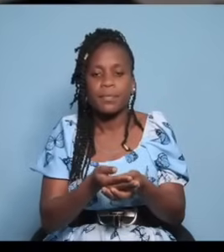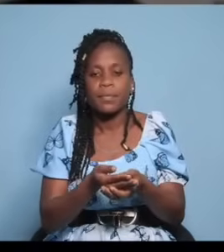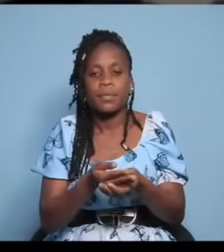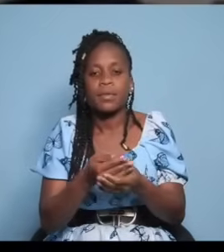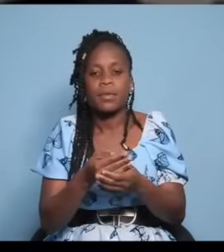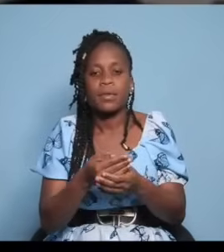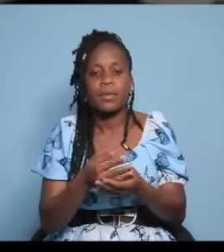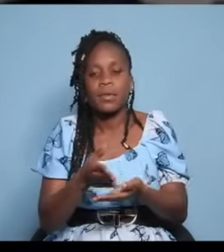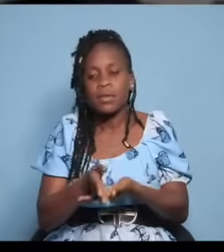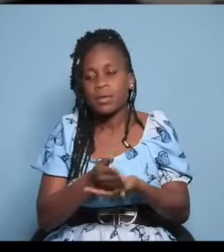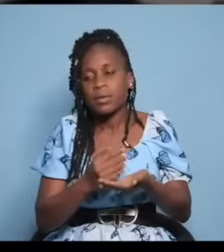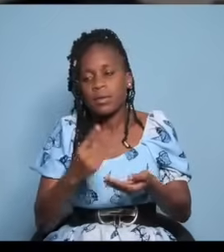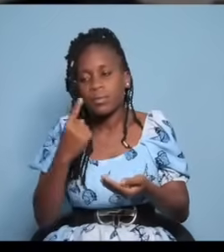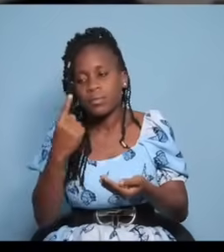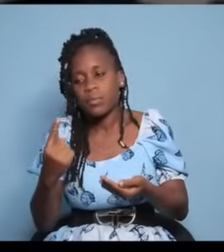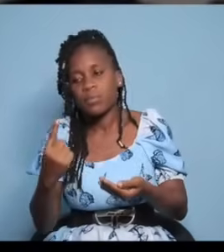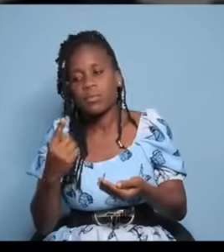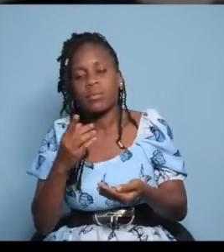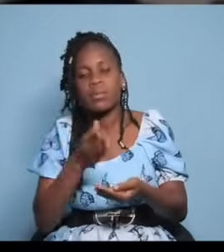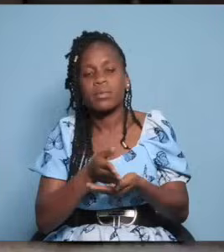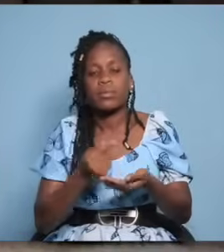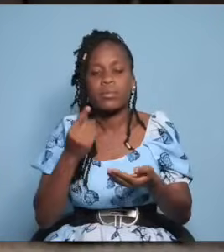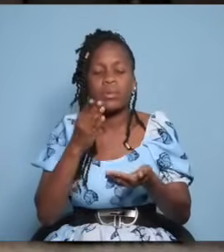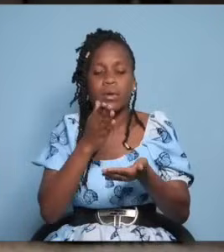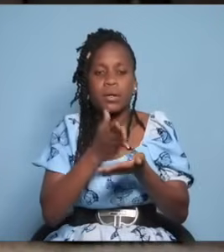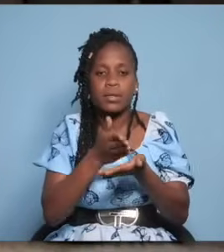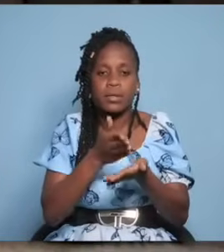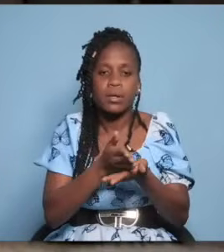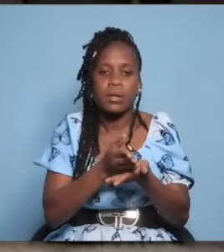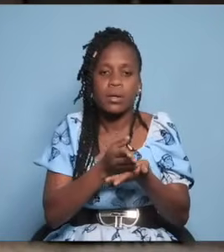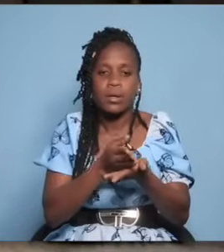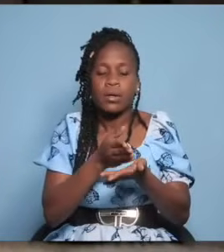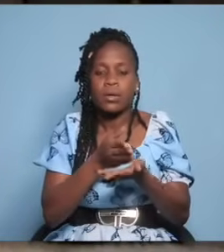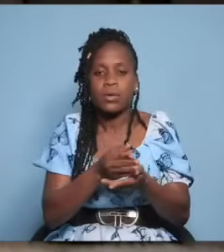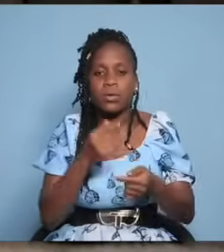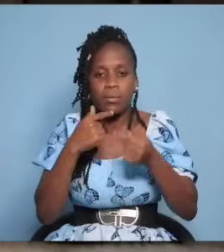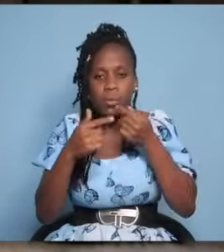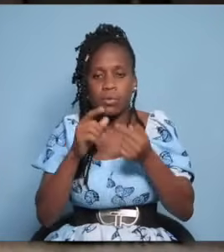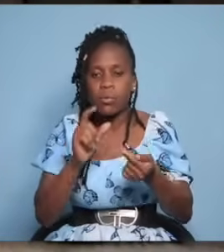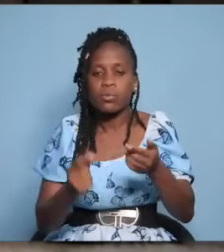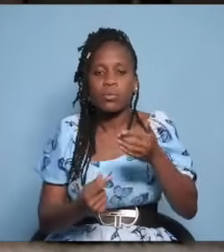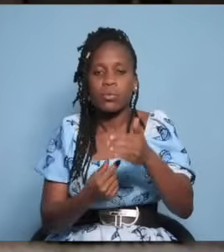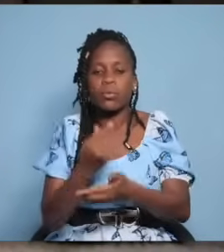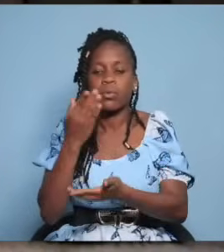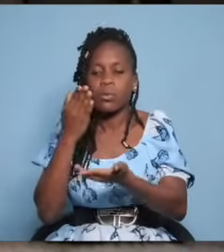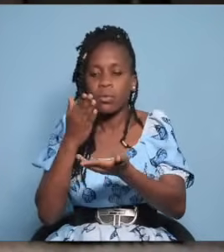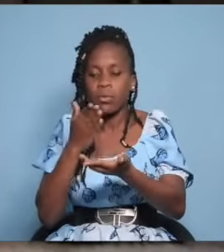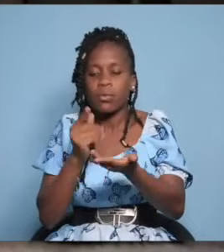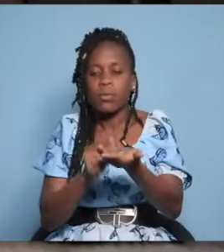Moja kati ya wasemaji, waziri wa serikali ya Uganda, akatoa statement wakati huo wa mazishi.